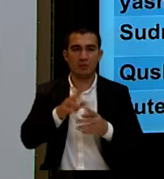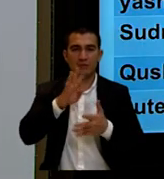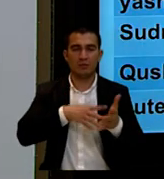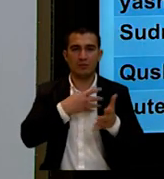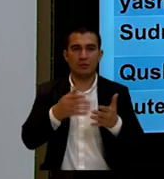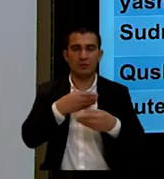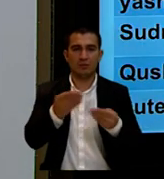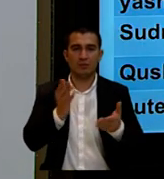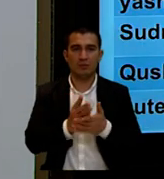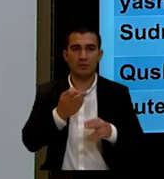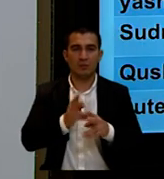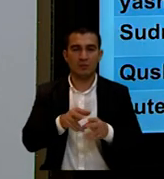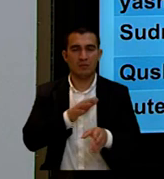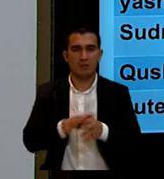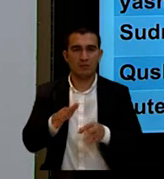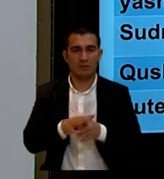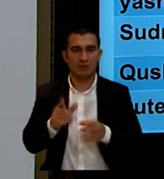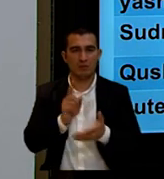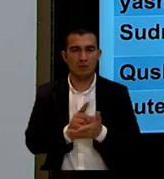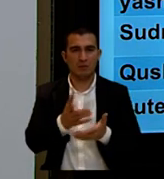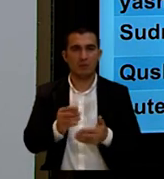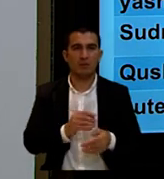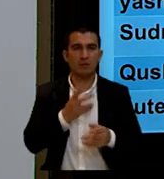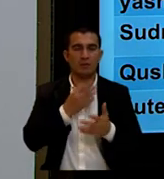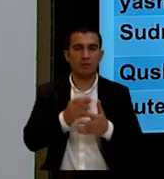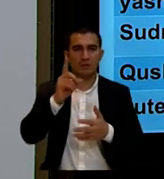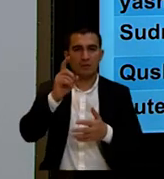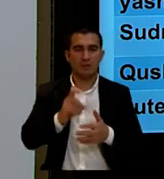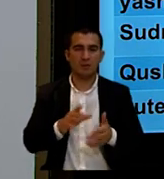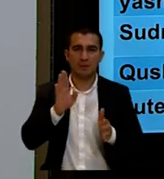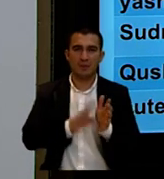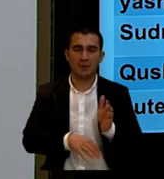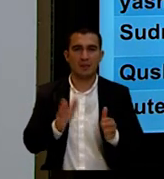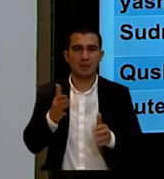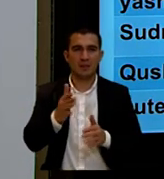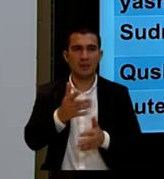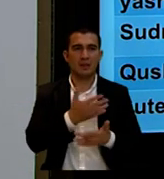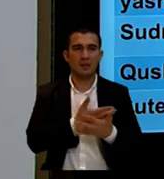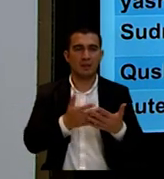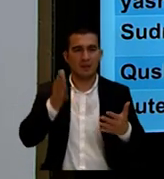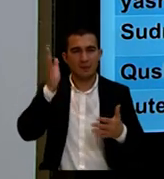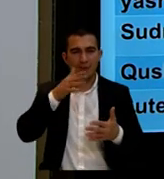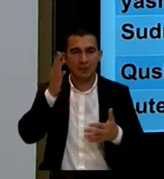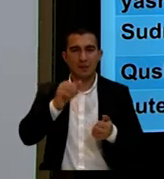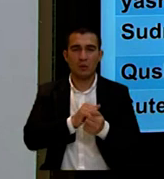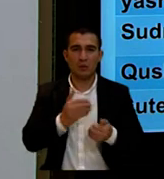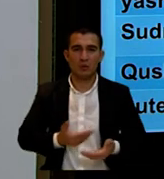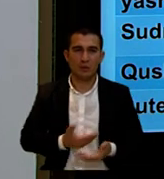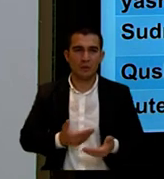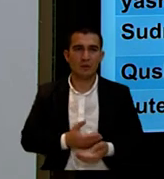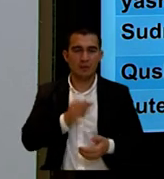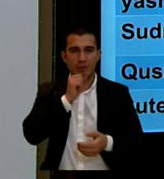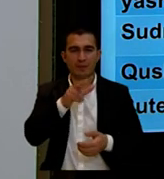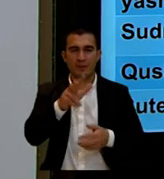to'ldiring. Ushbu jadvalda umurtqasizlar, baliqlar, suvda va quruqda yashovchilar,